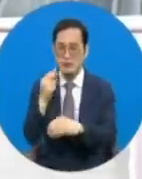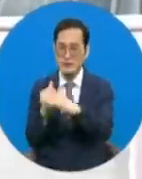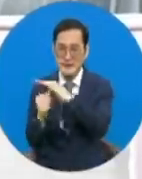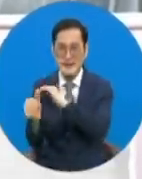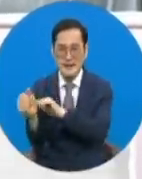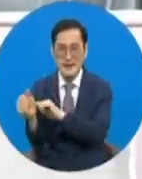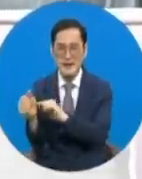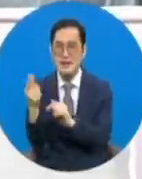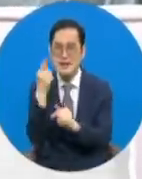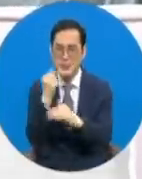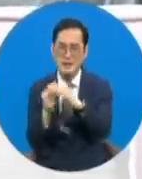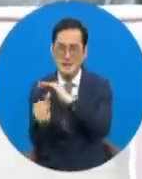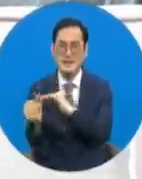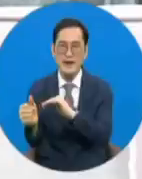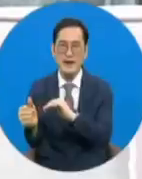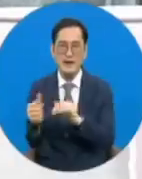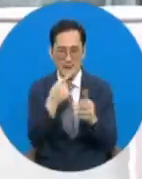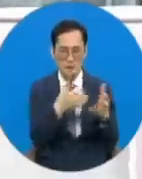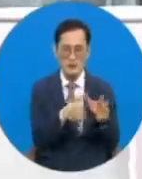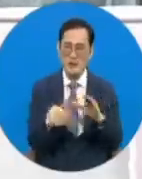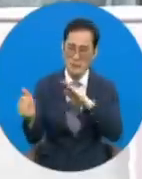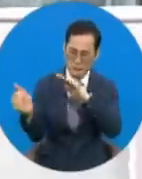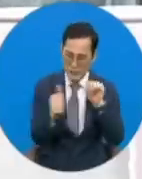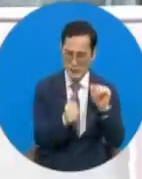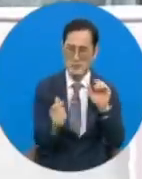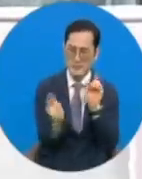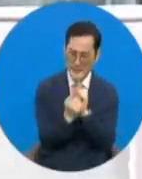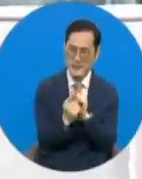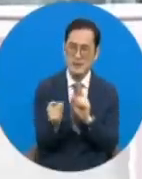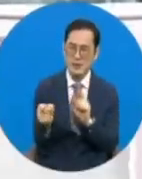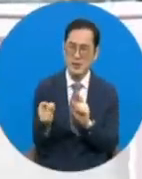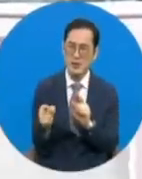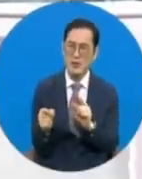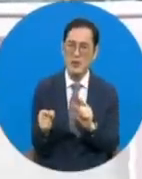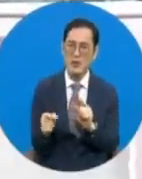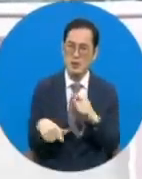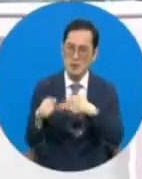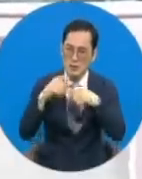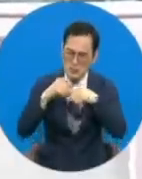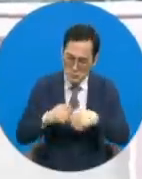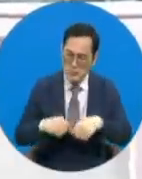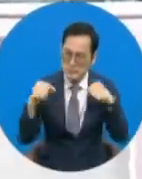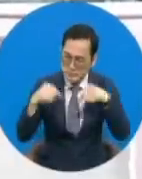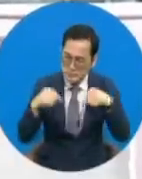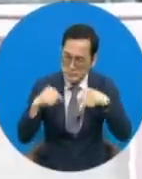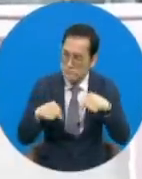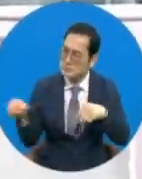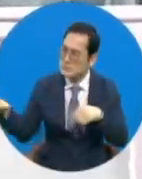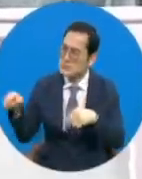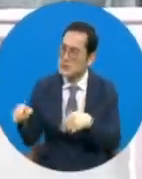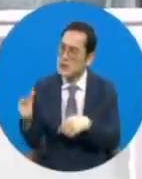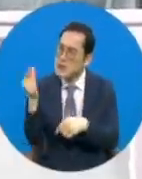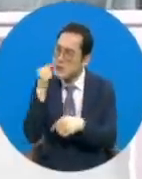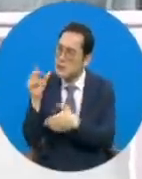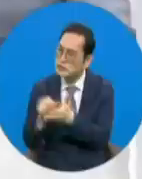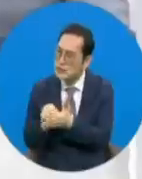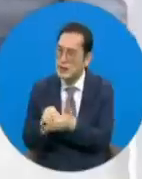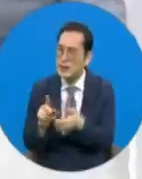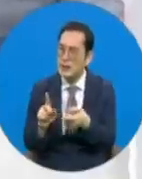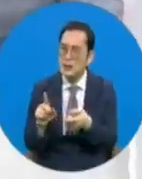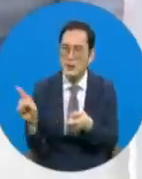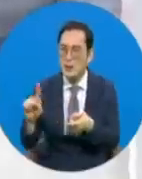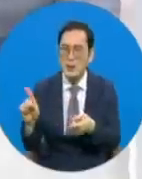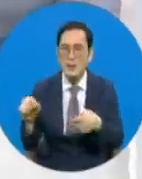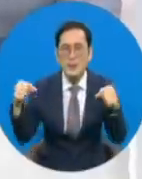일본 대사를 오히려 민주당 쪽에서 만나서 좀 더 합리적으로 객관적으로 국민 여론을